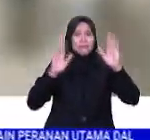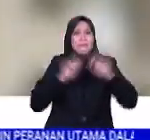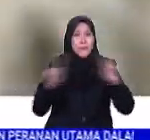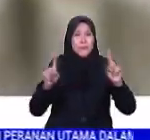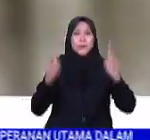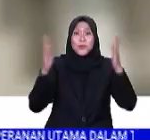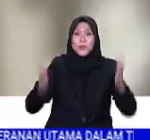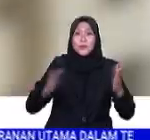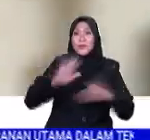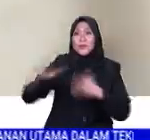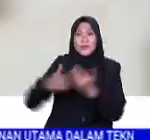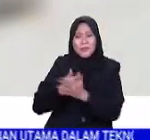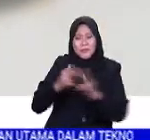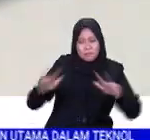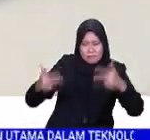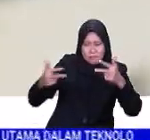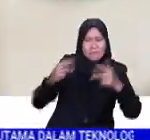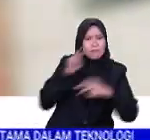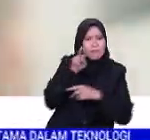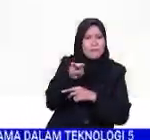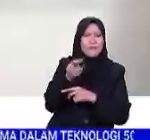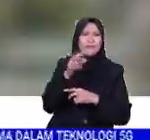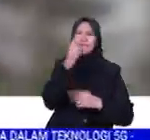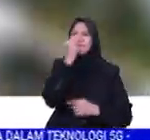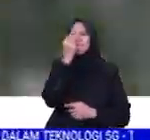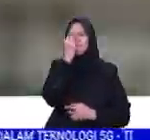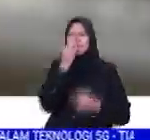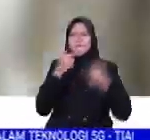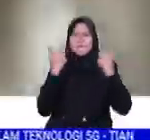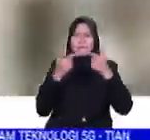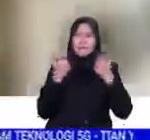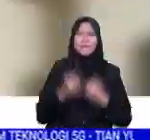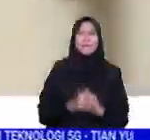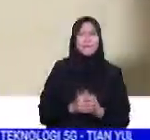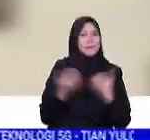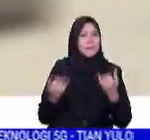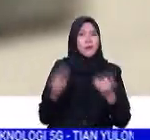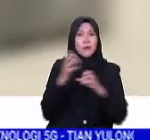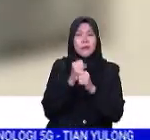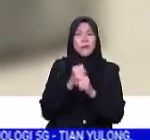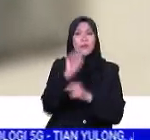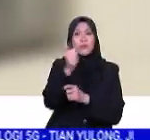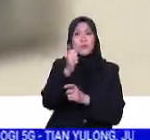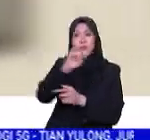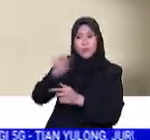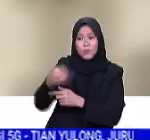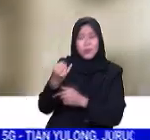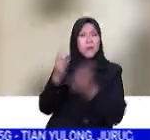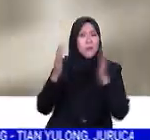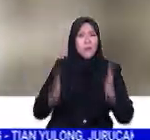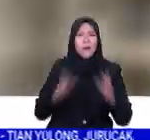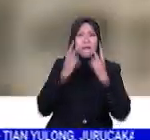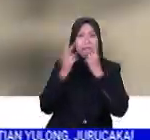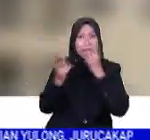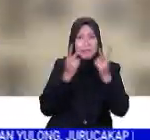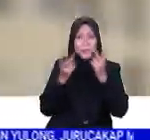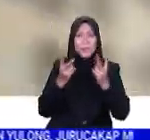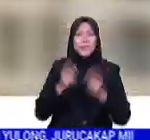tetapi rata-rata warga maya terhibur dengan video ini. Sehingga kini ia telah meraih lebih 10 juta tontonan.